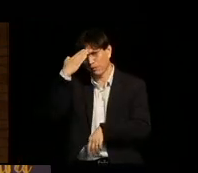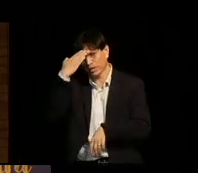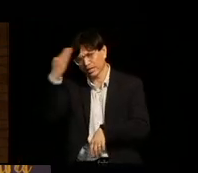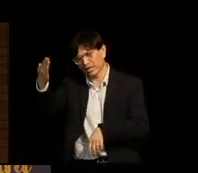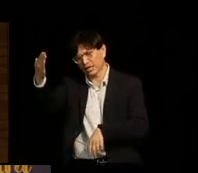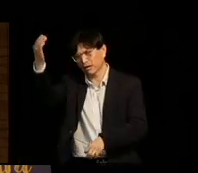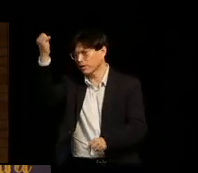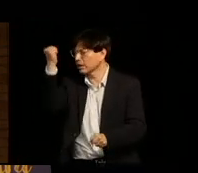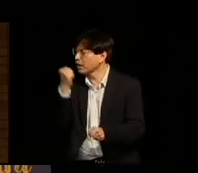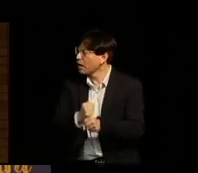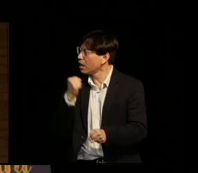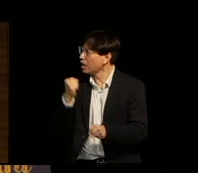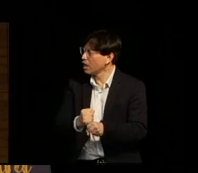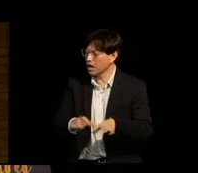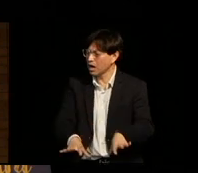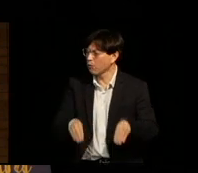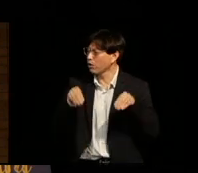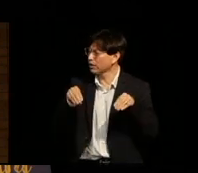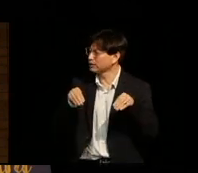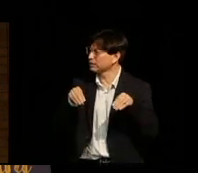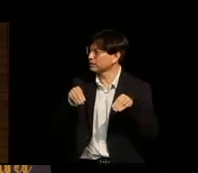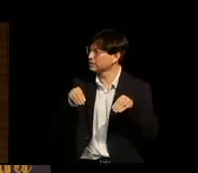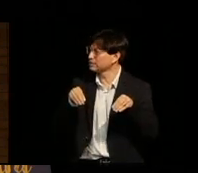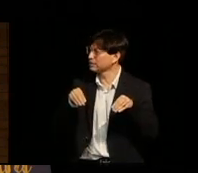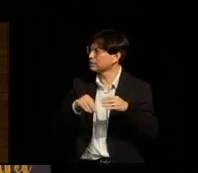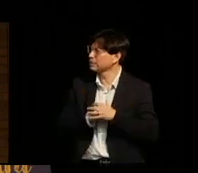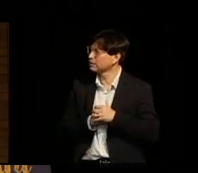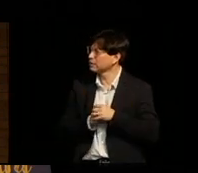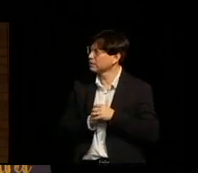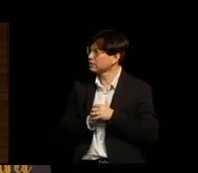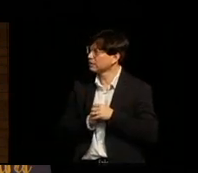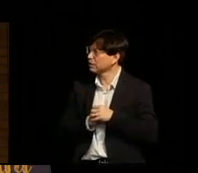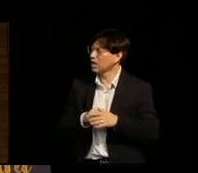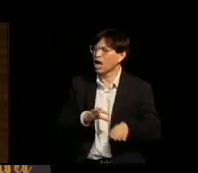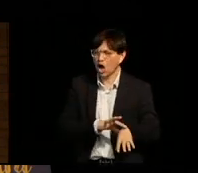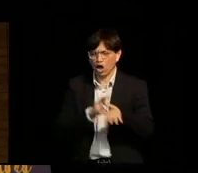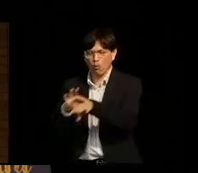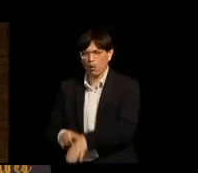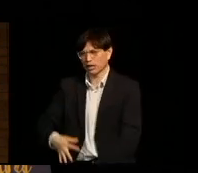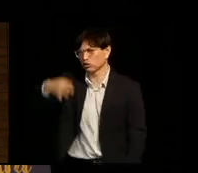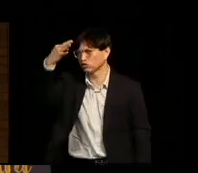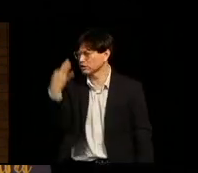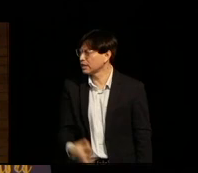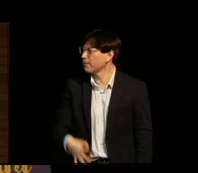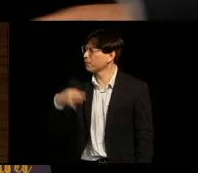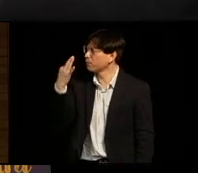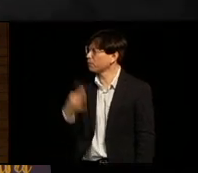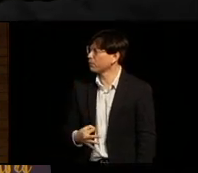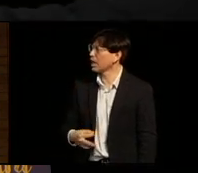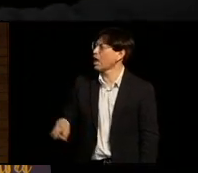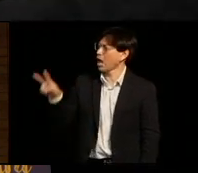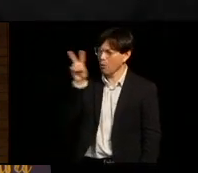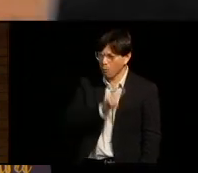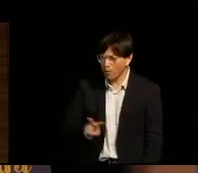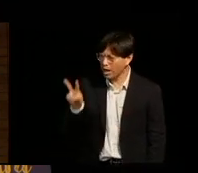lavorano all'inizio della vita e poi in realtà l'accompagnano sempre ed è veramente